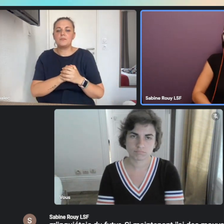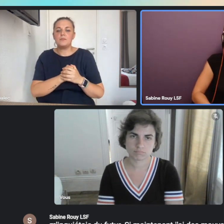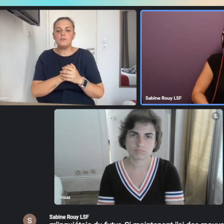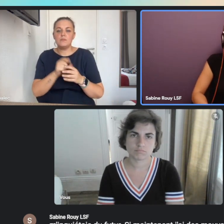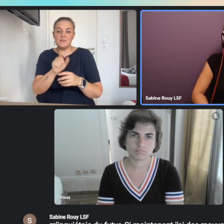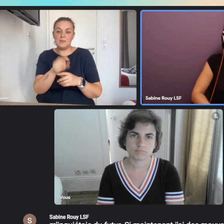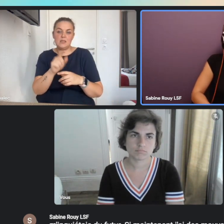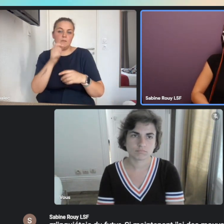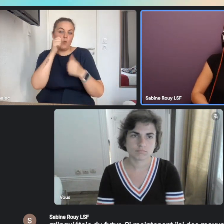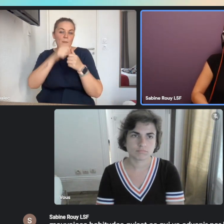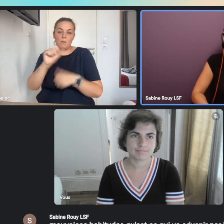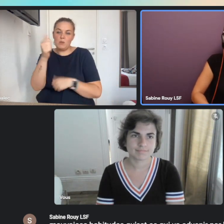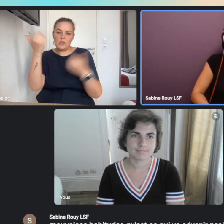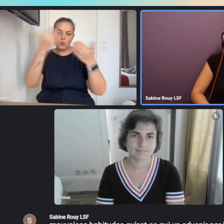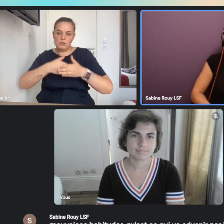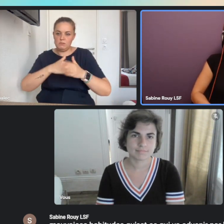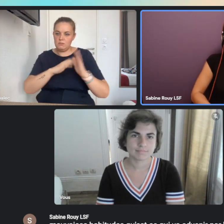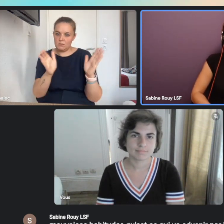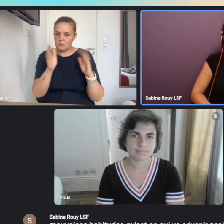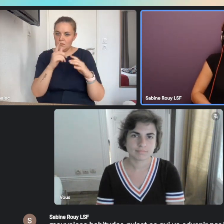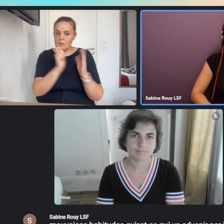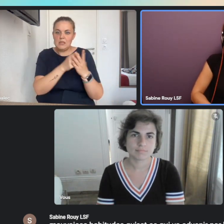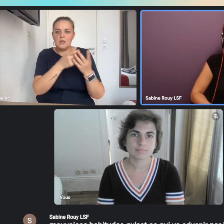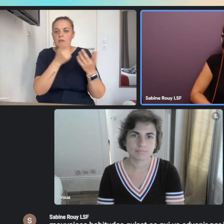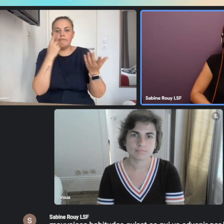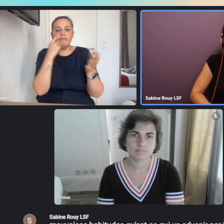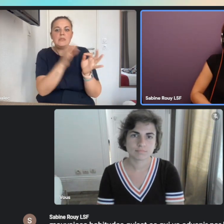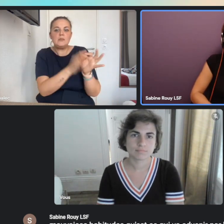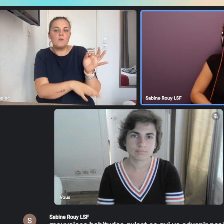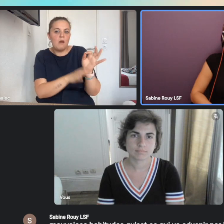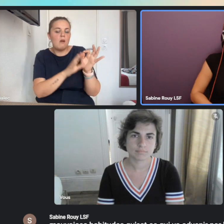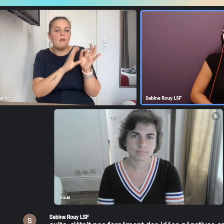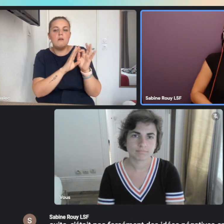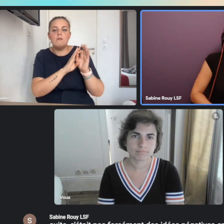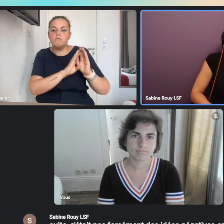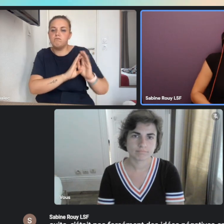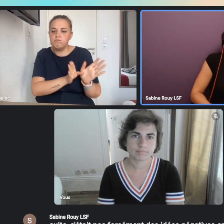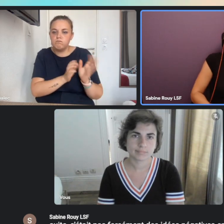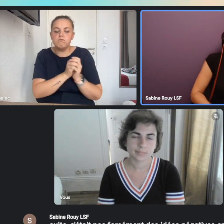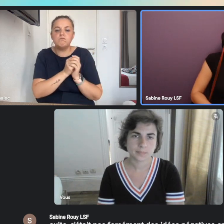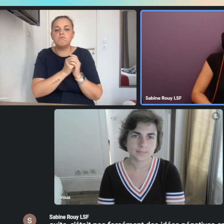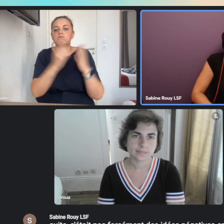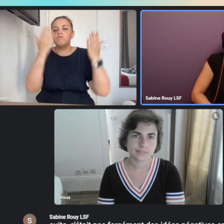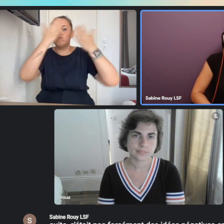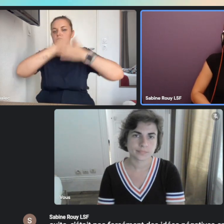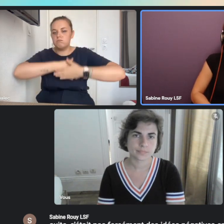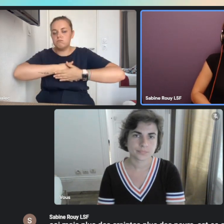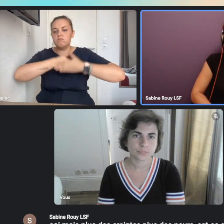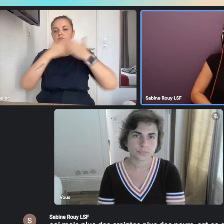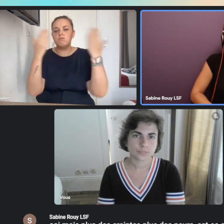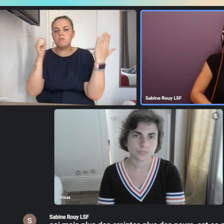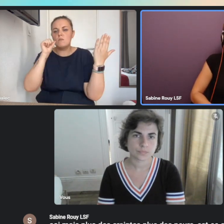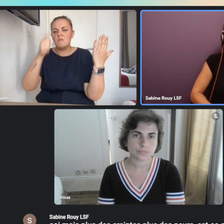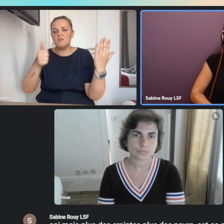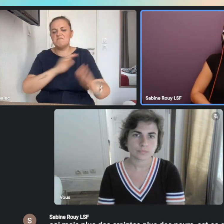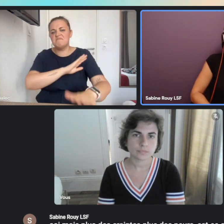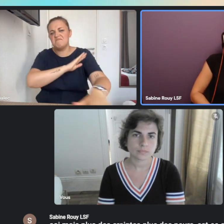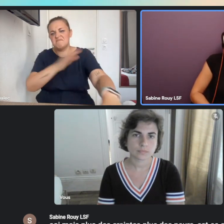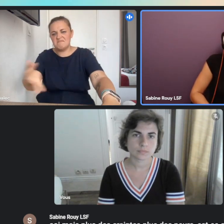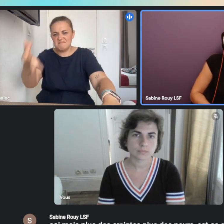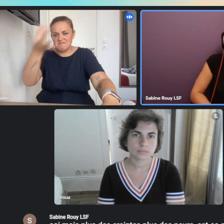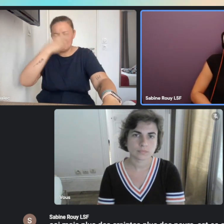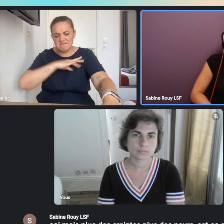des inquiétudes et je me souviens que la première nuit justement, ça m'est arrivé, donc quand j'ai eu ces résultats,